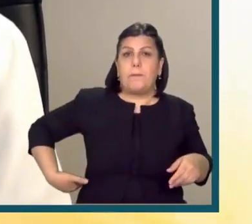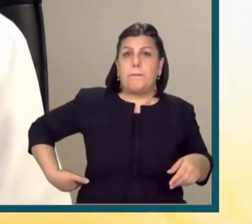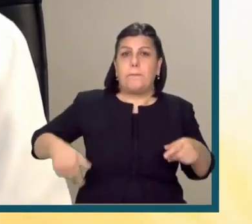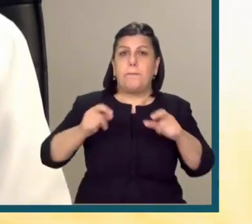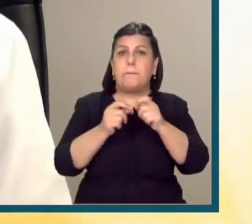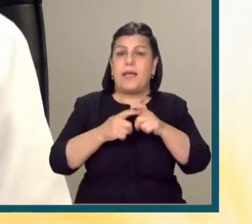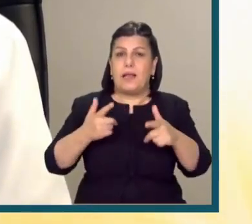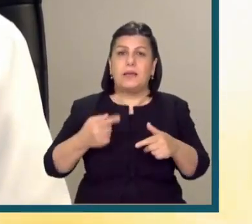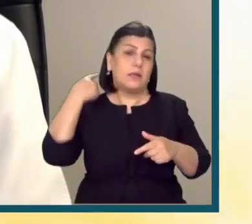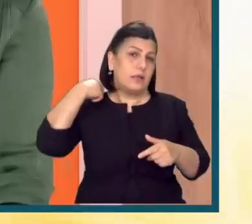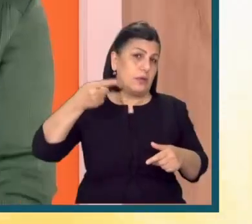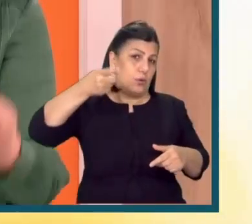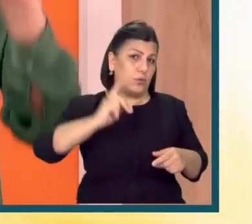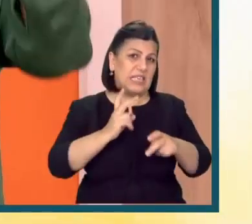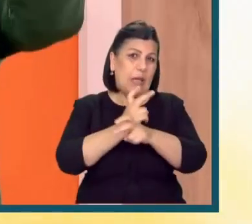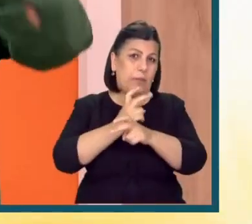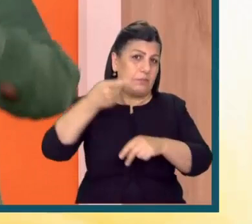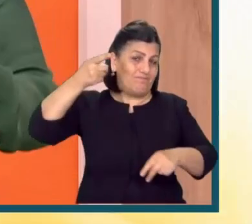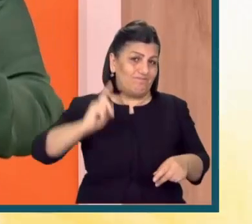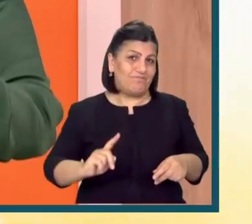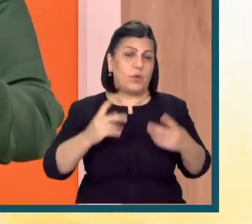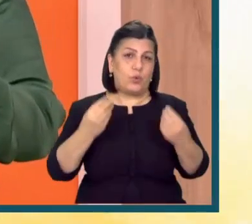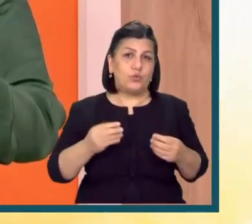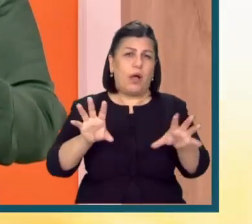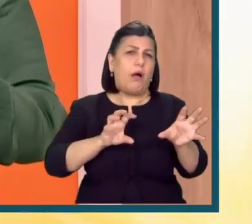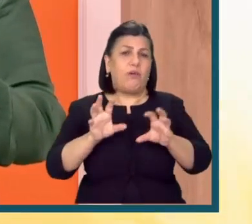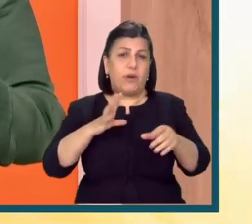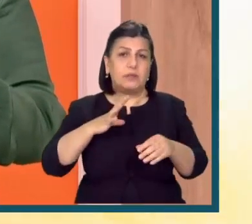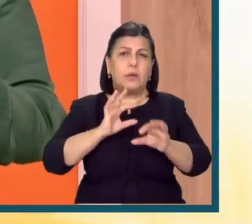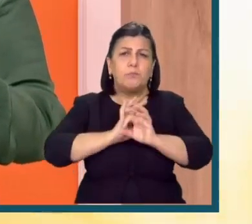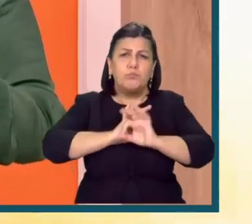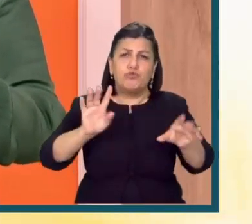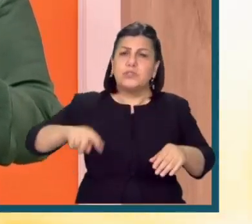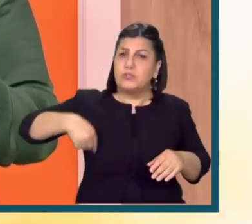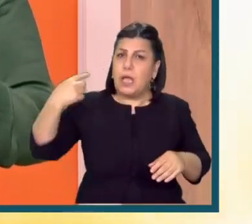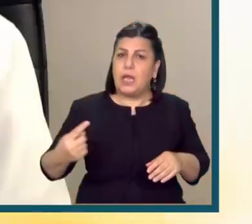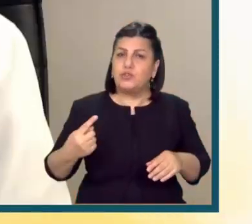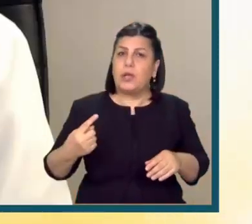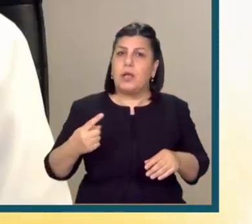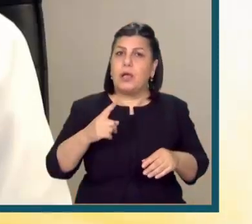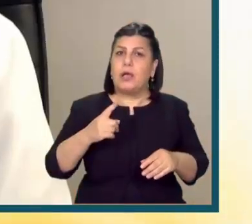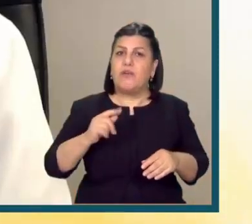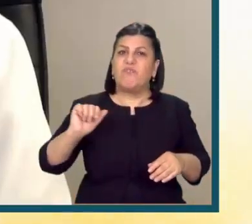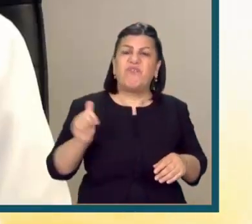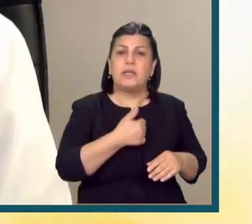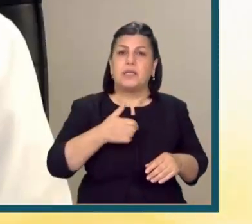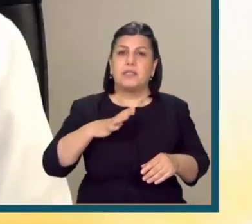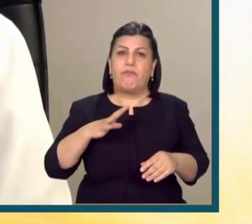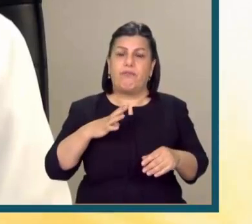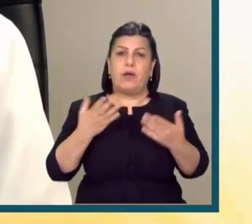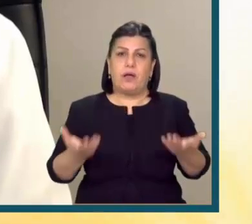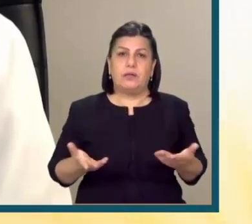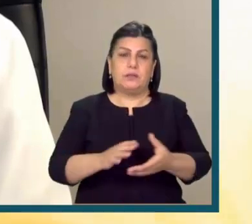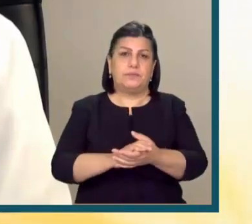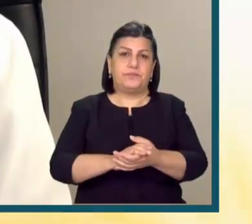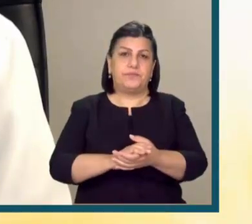olsun, omurgalar olsun, müthiş derecede ağrınızı da alacaktır. Bunu Yani dışarıdan siz uyguluyoruz, değil mi hocam? 40